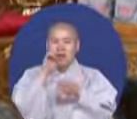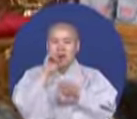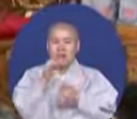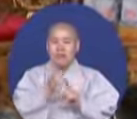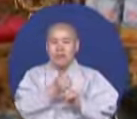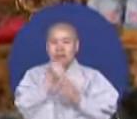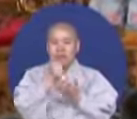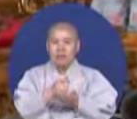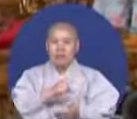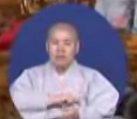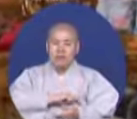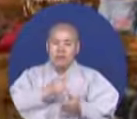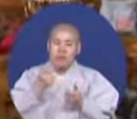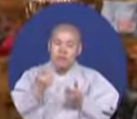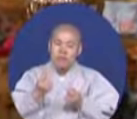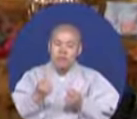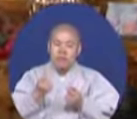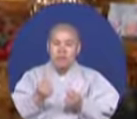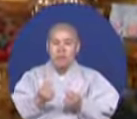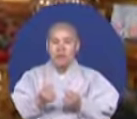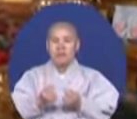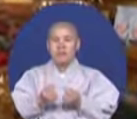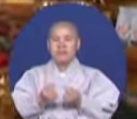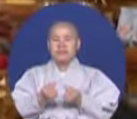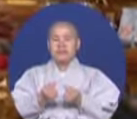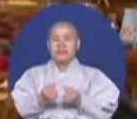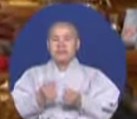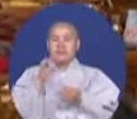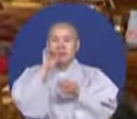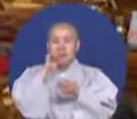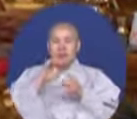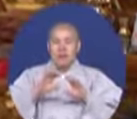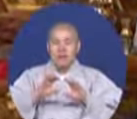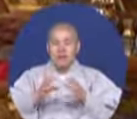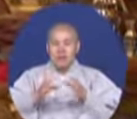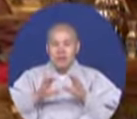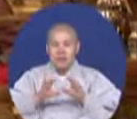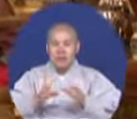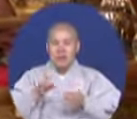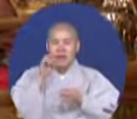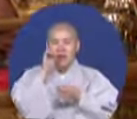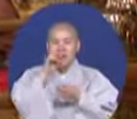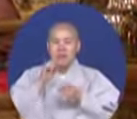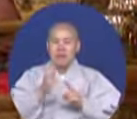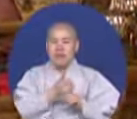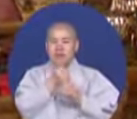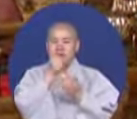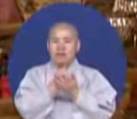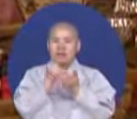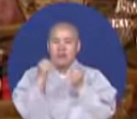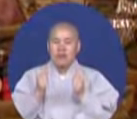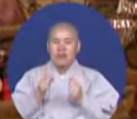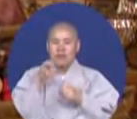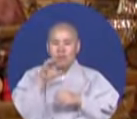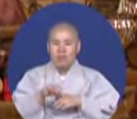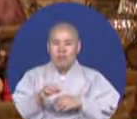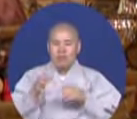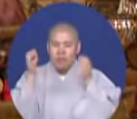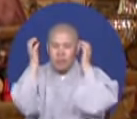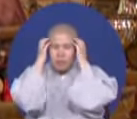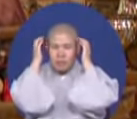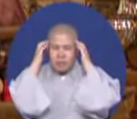아미타불이거든요. 거기가 이제 그 극락세계 아미타불님이 계시는 단인데 그